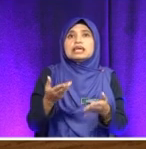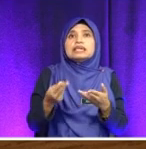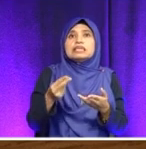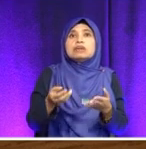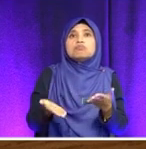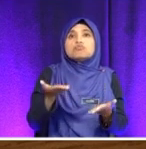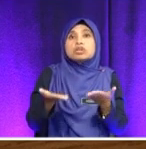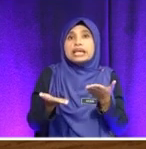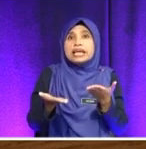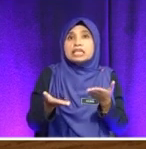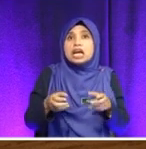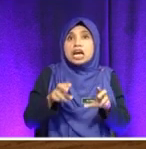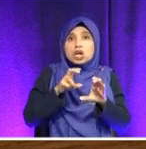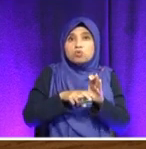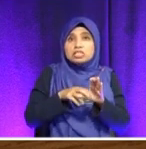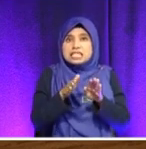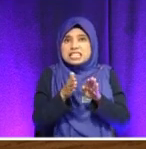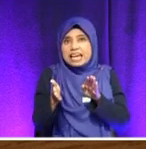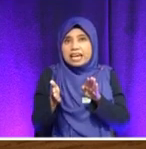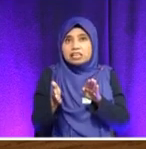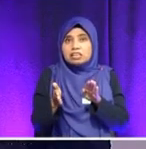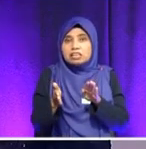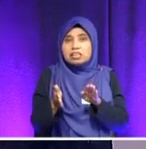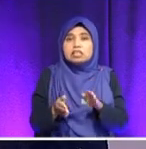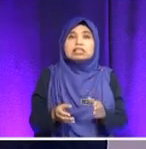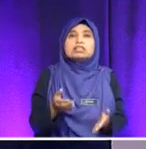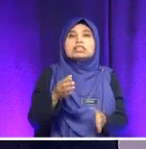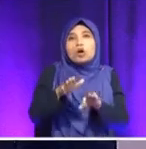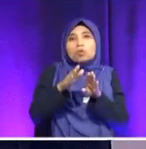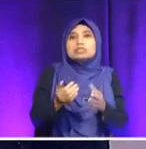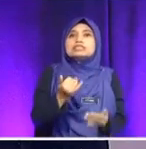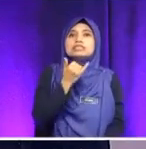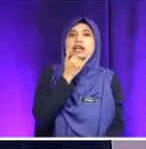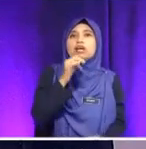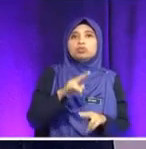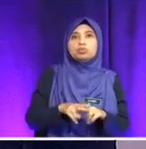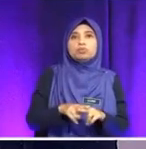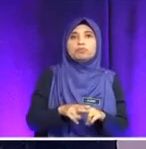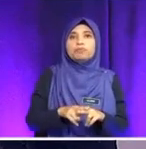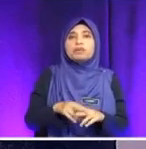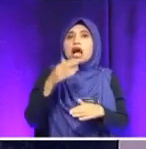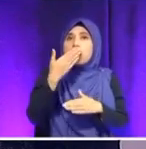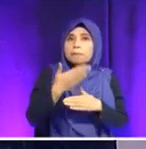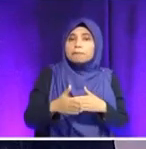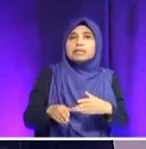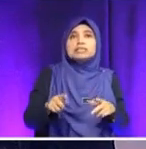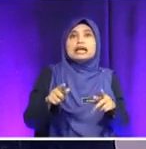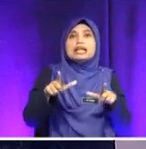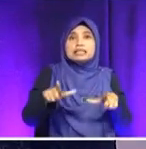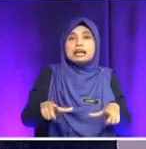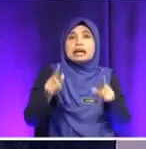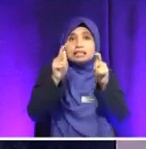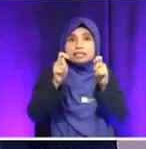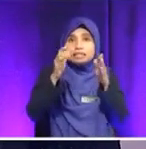ataupun terlepas daripada tetamu lah, mungkin salah duduk kan. Okey, kemudian selepas dah menempatkan tetamu, kita buat